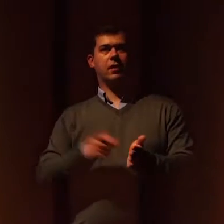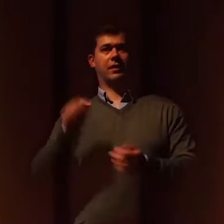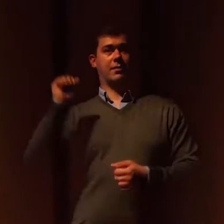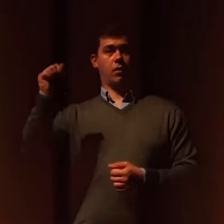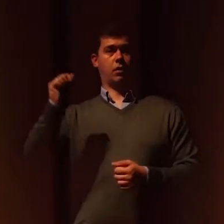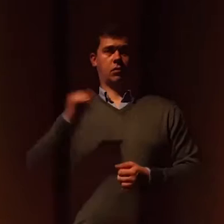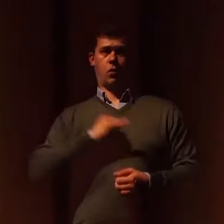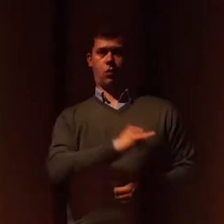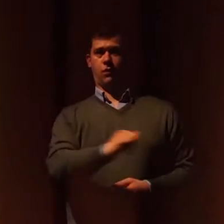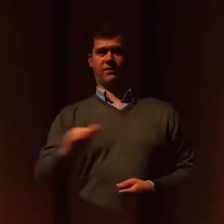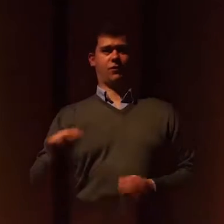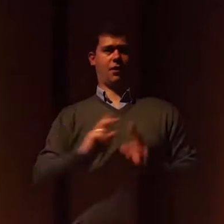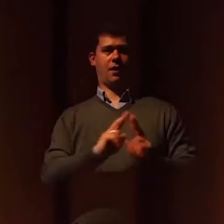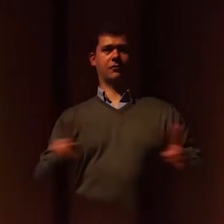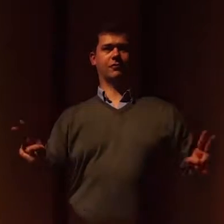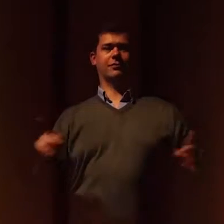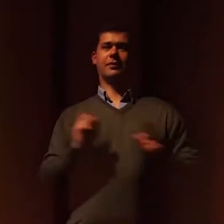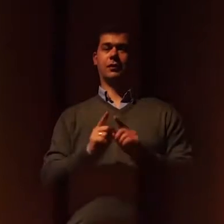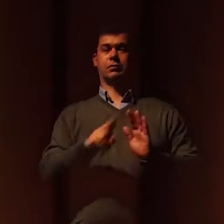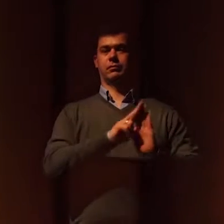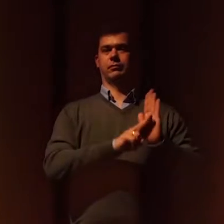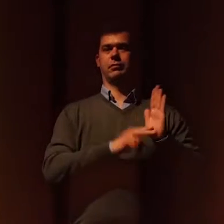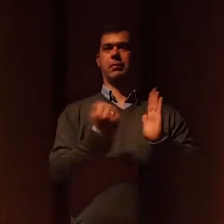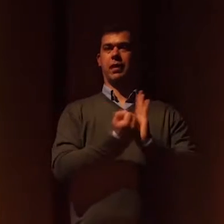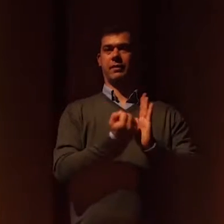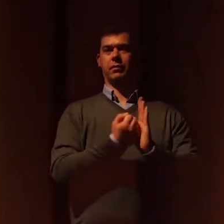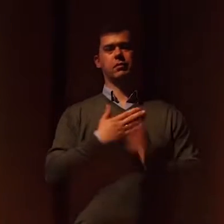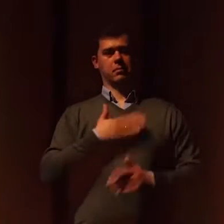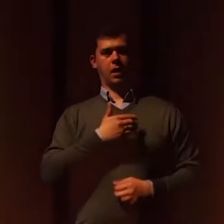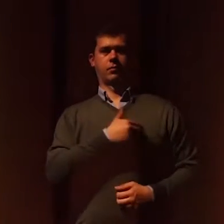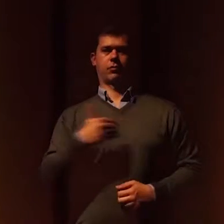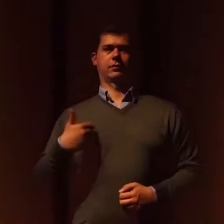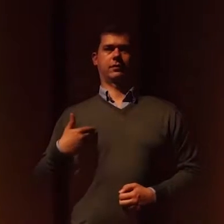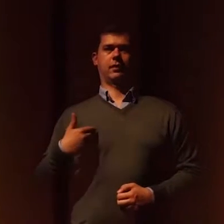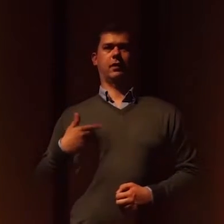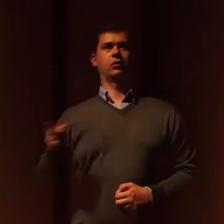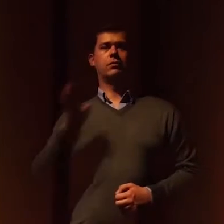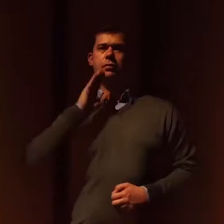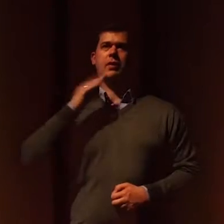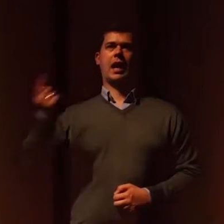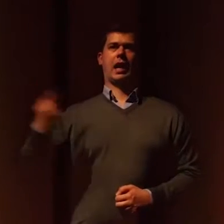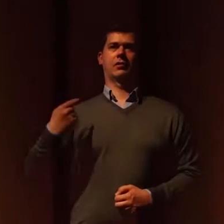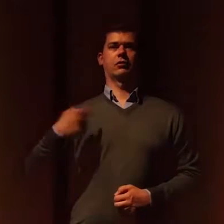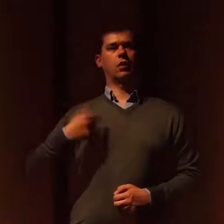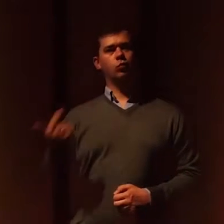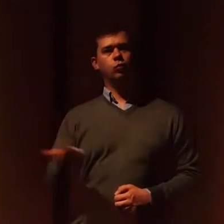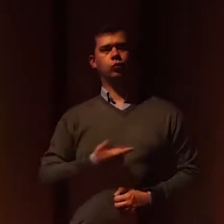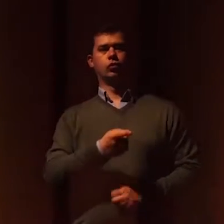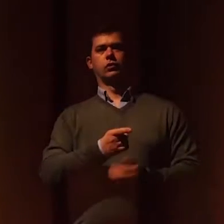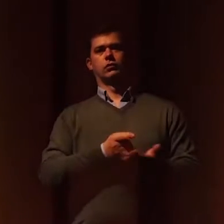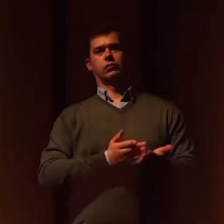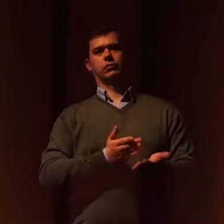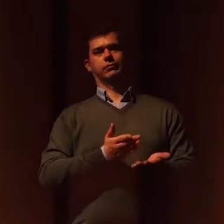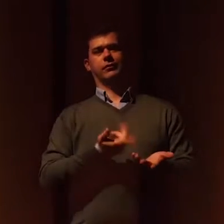demokratycznego jest cały szereg regulacji w Polsce prawnych które nakazuje nam traktować służbom